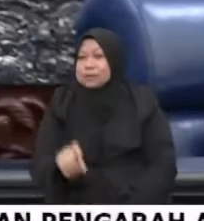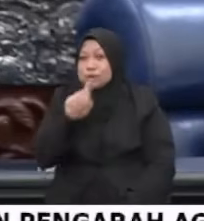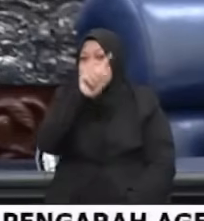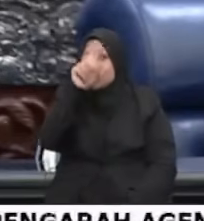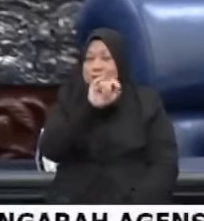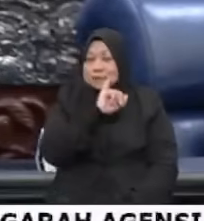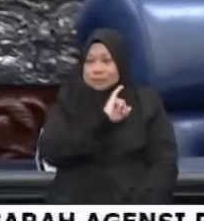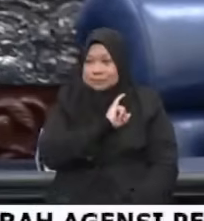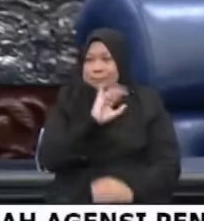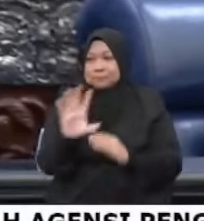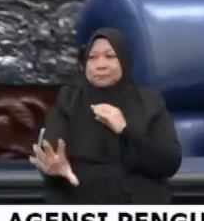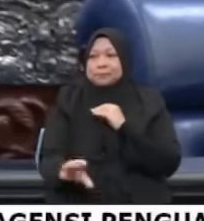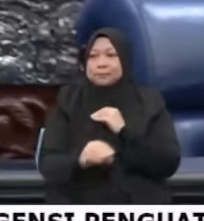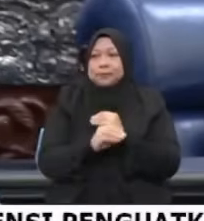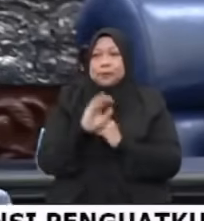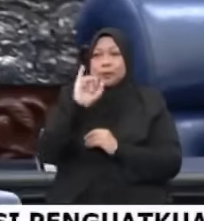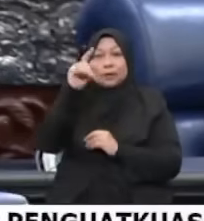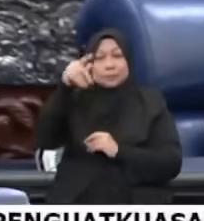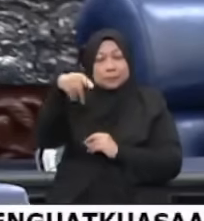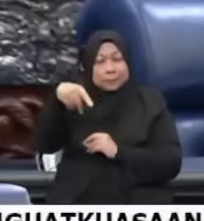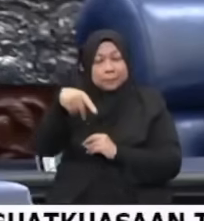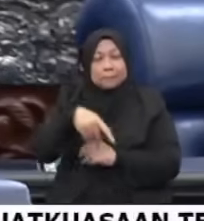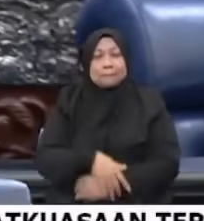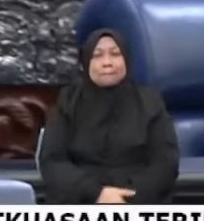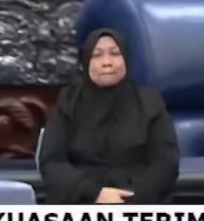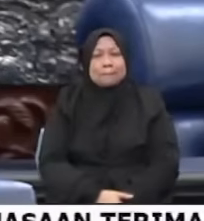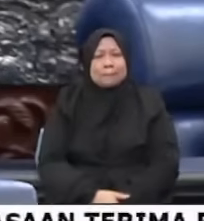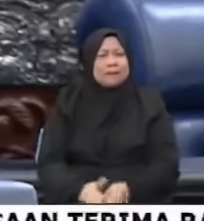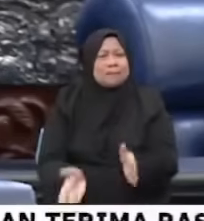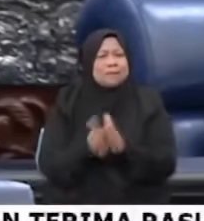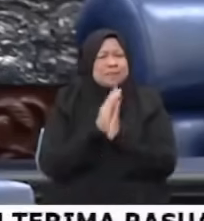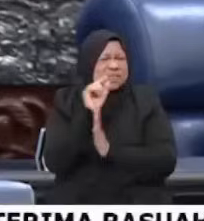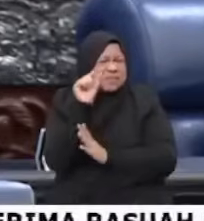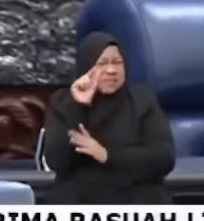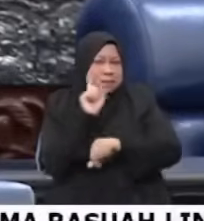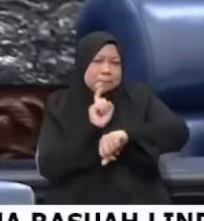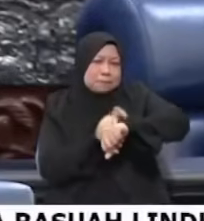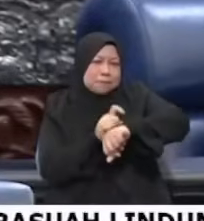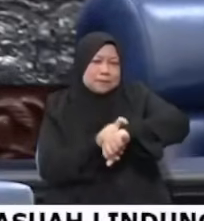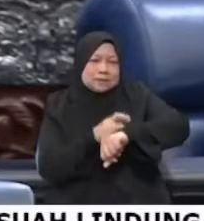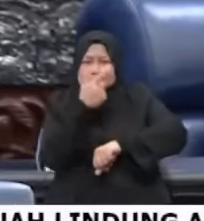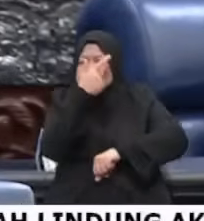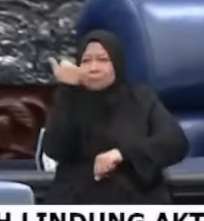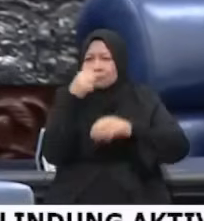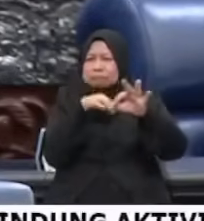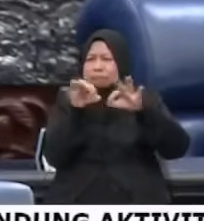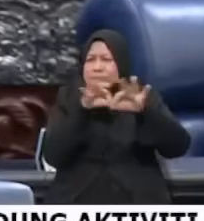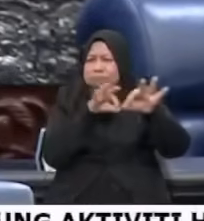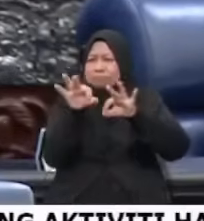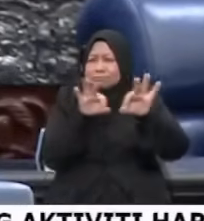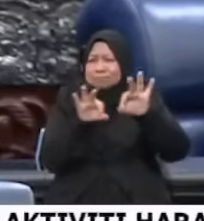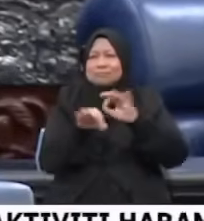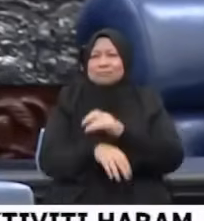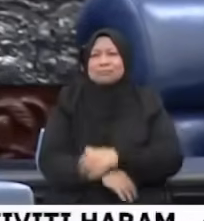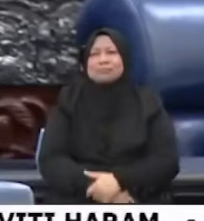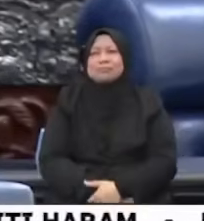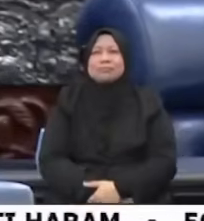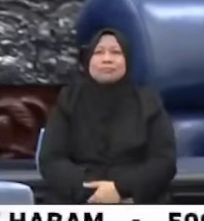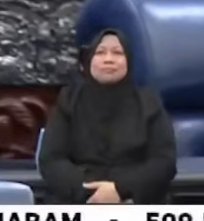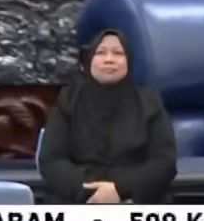tambahan saya ialah Tan Sri yang di-pertua minta sikit masa sit nah pasal Saya nak jelas Sebelum saya tanya